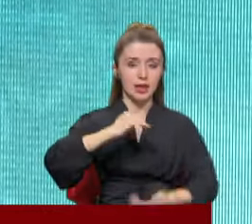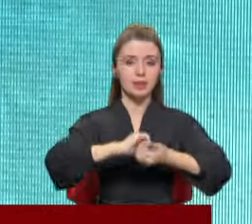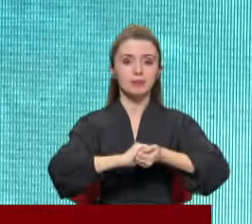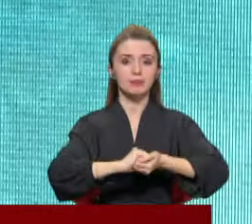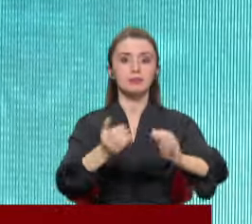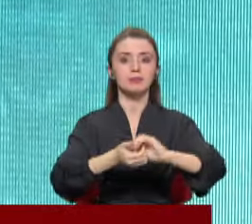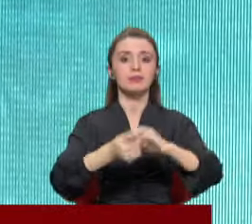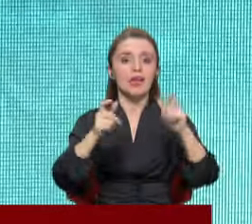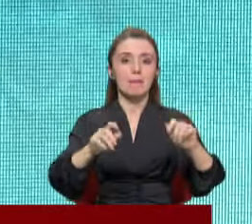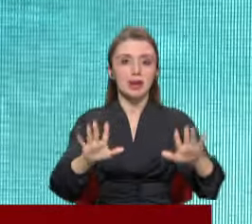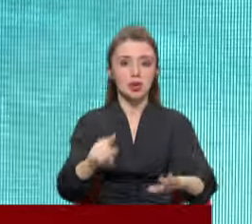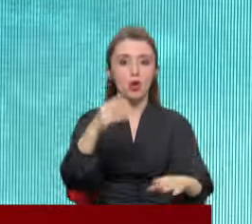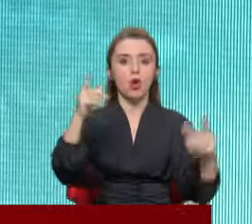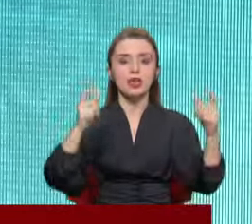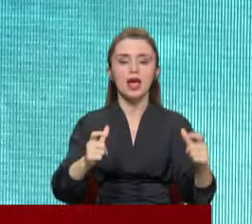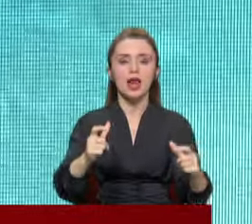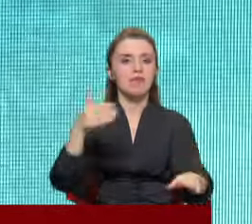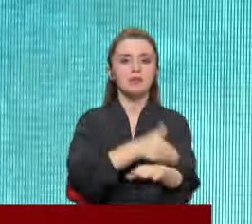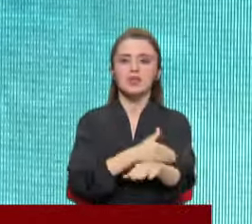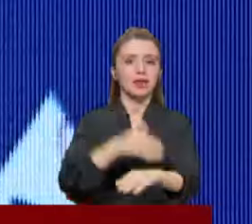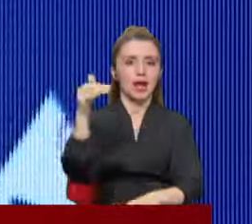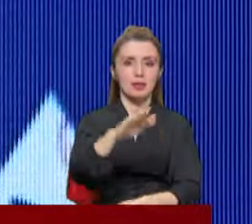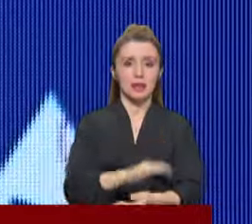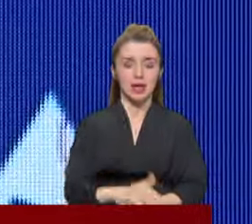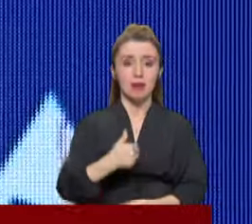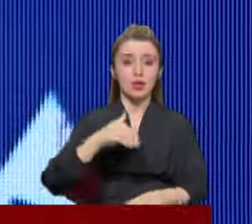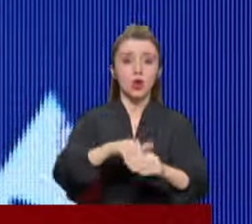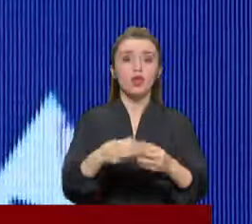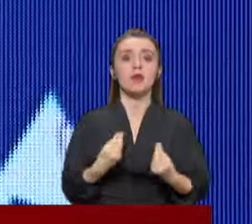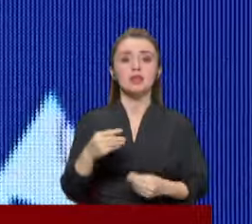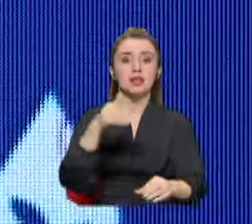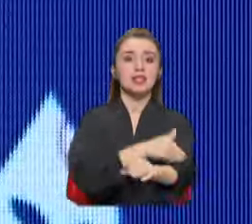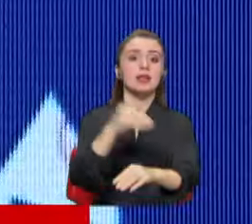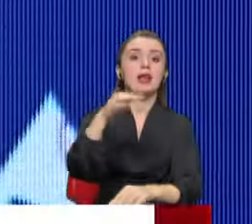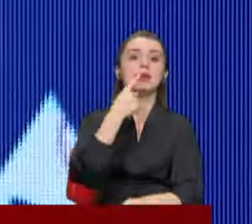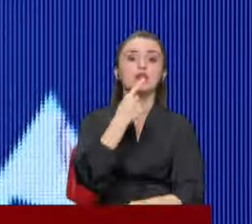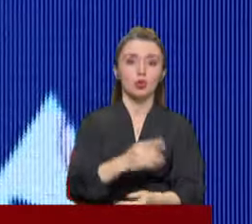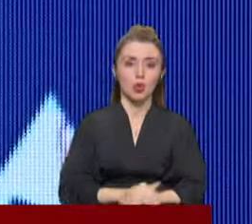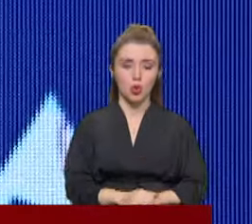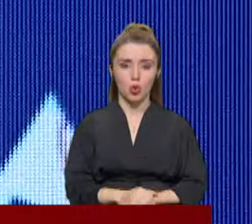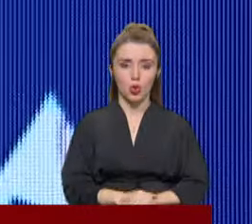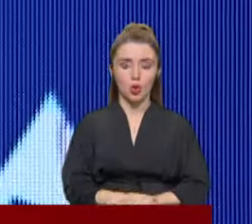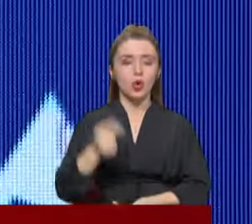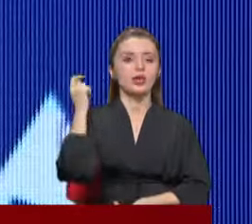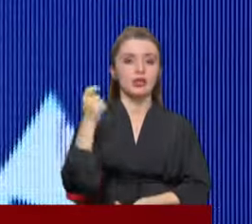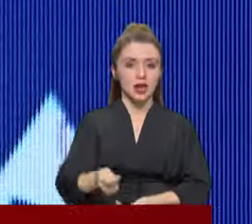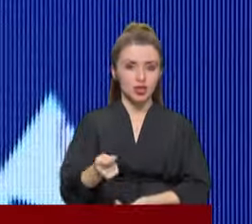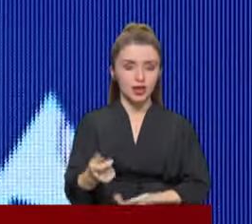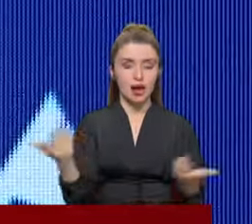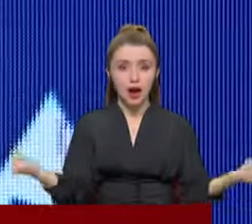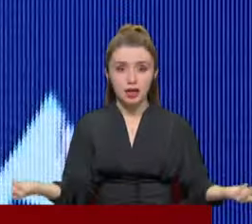ele vermezse o şehre herhangi bir şey gelmez. Bana oy vermezseniz size hizmet gelmez diyor değil mi mealen? Gerçekten